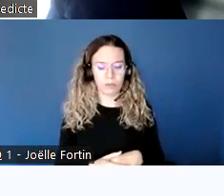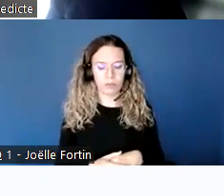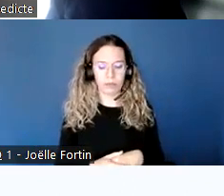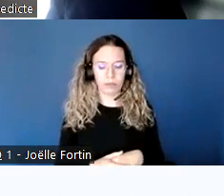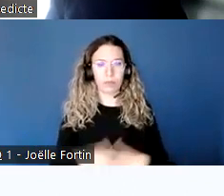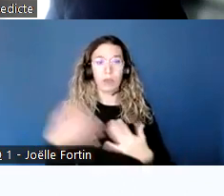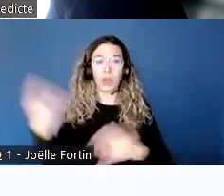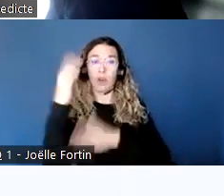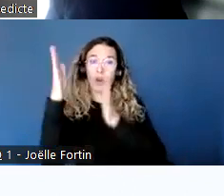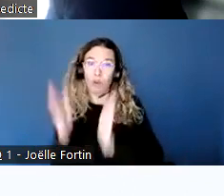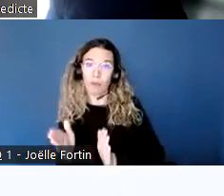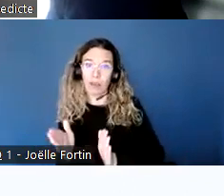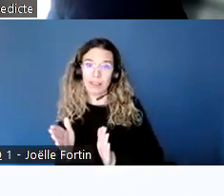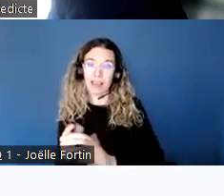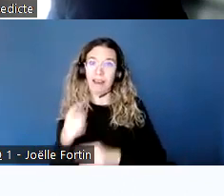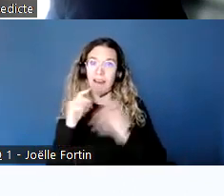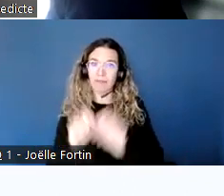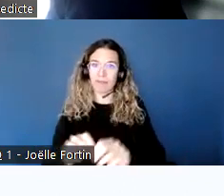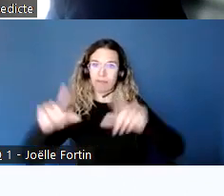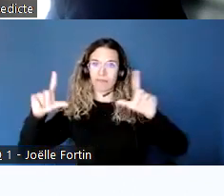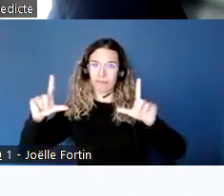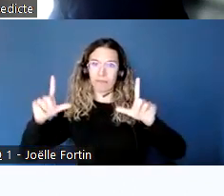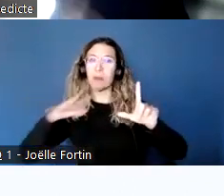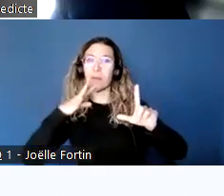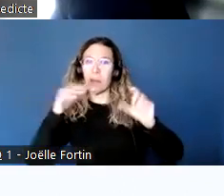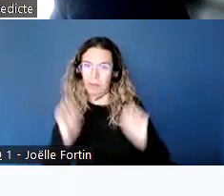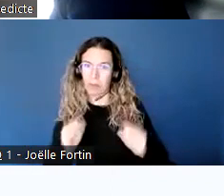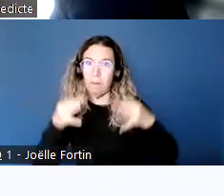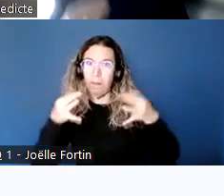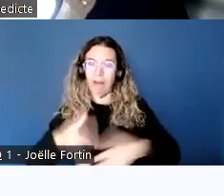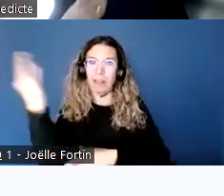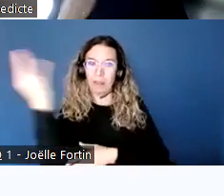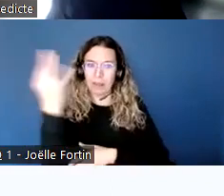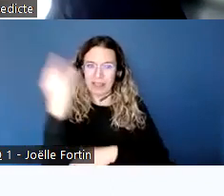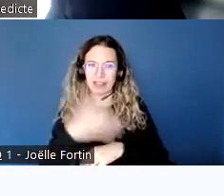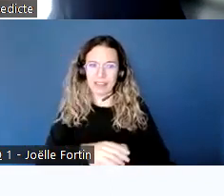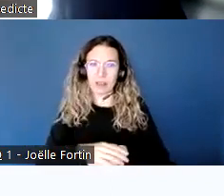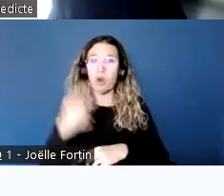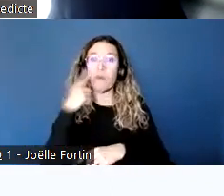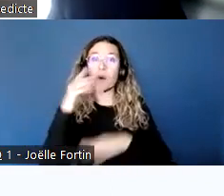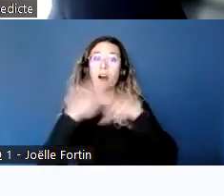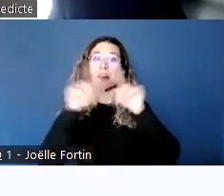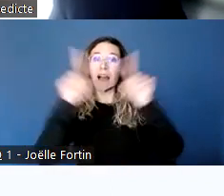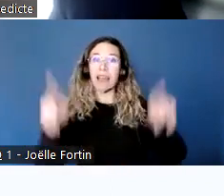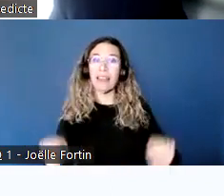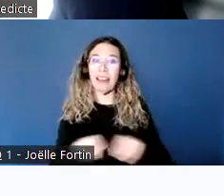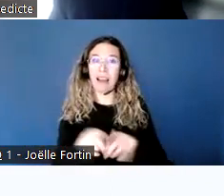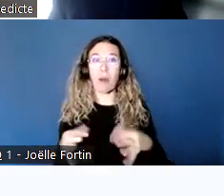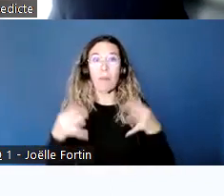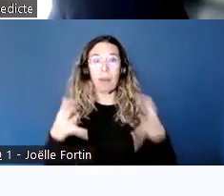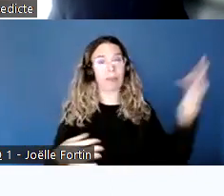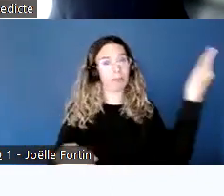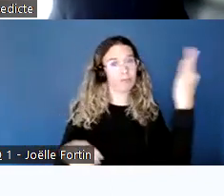Les conférencières seront les seules personnes qui pourront parler durant la présentation et vous pouvez les voir sur votre écran pendant qu'elles